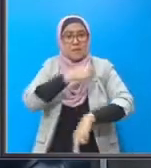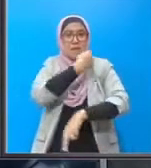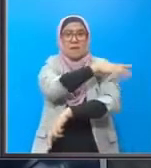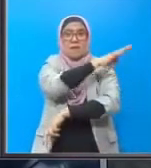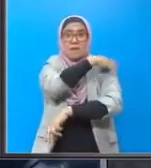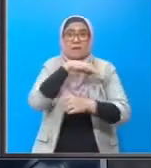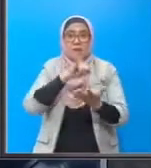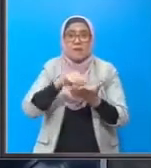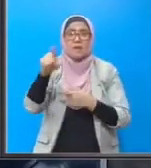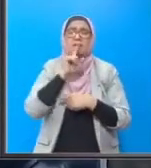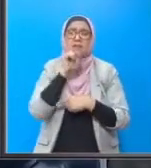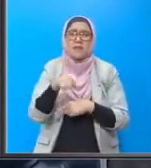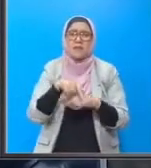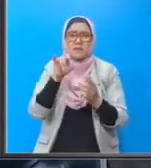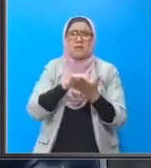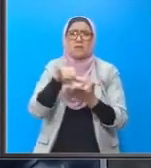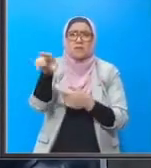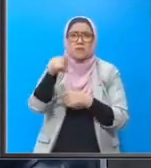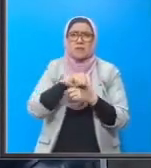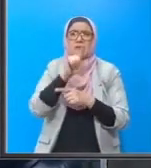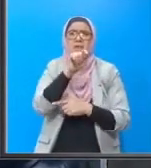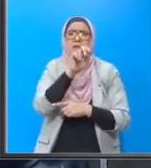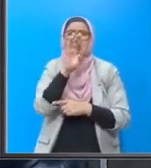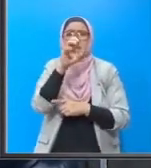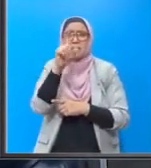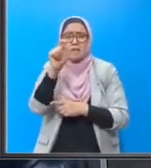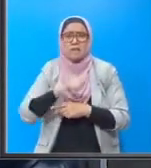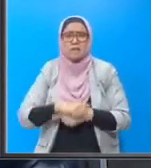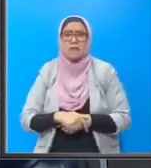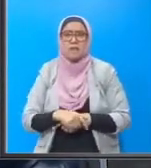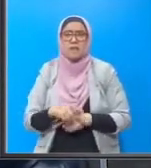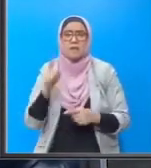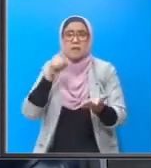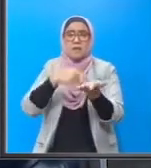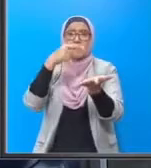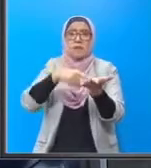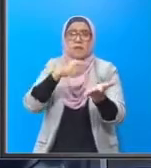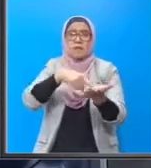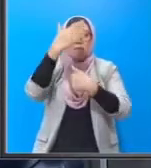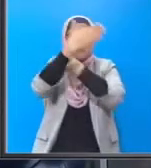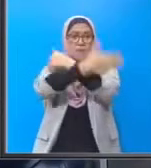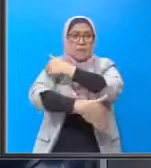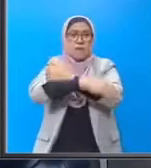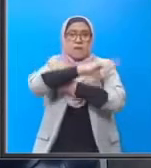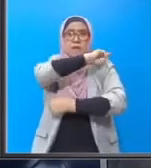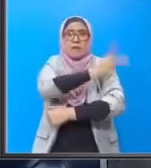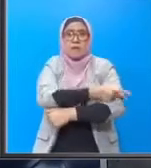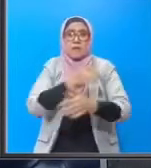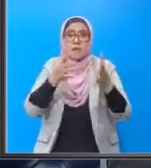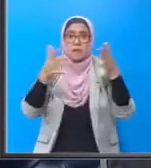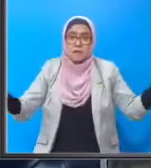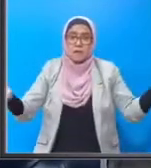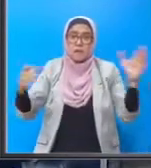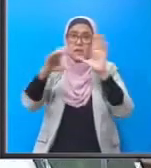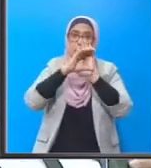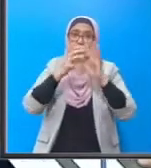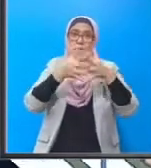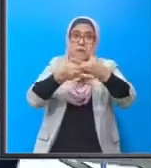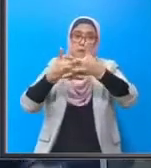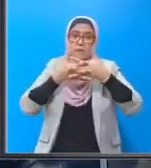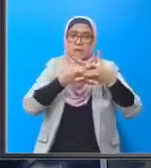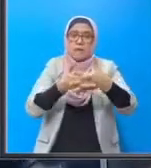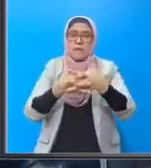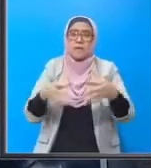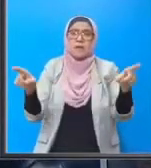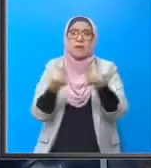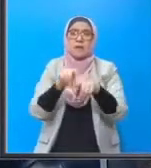menyentuh negara SMP kadang kalian negara-negara kuasa usaha ini seperti Amerika Dia seolah-olah